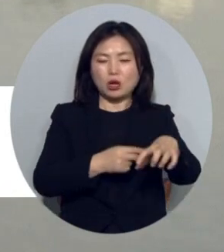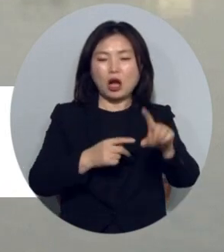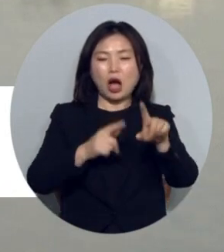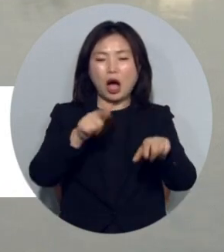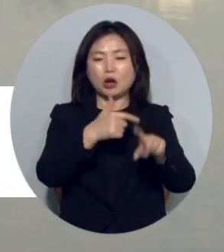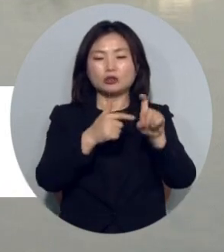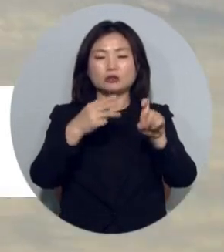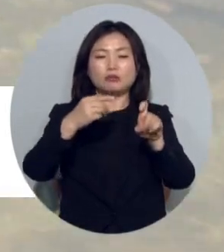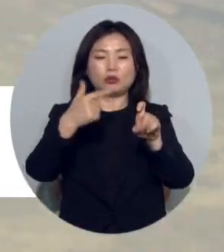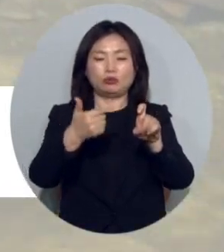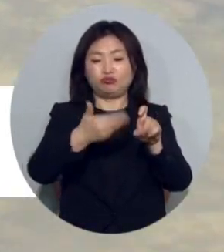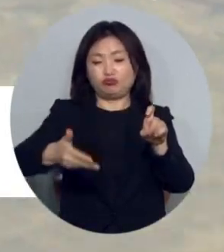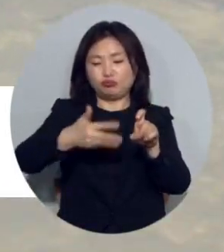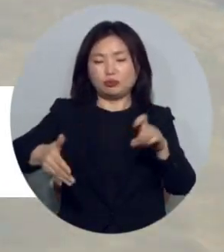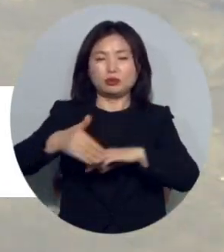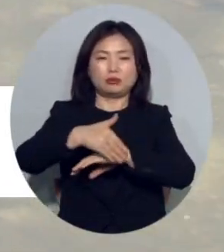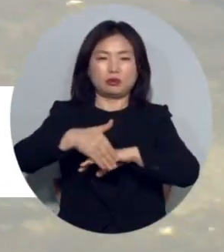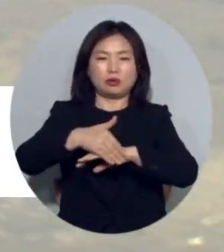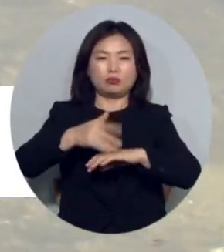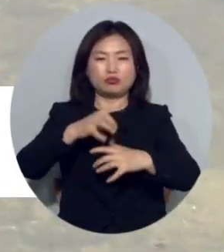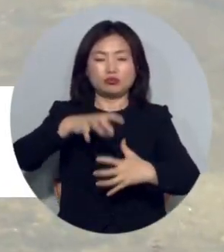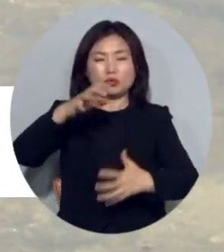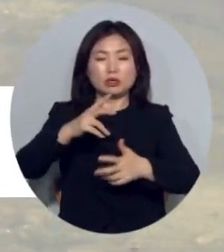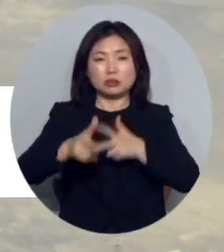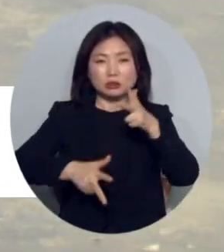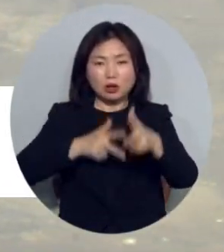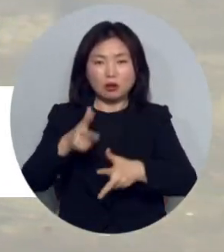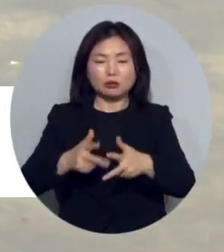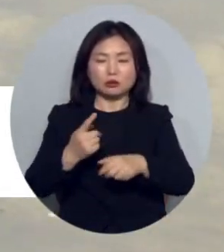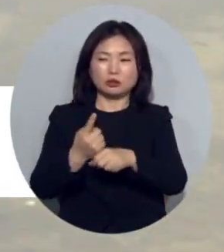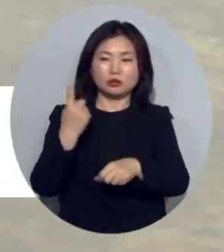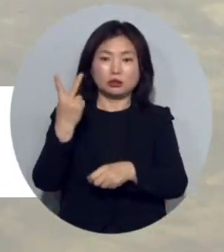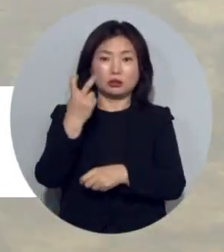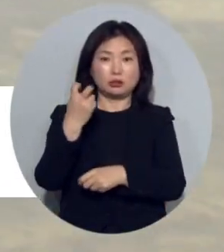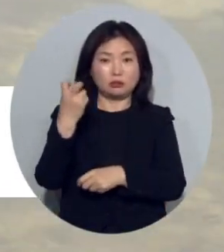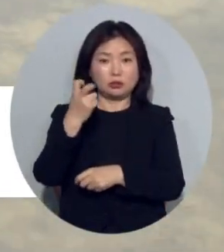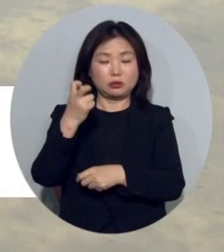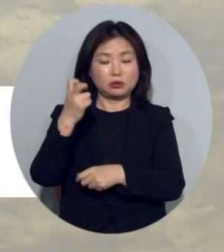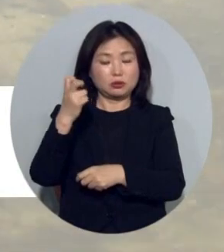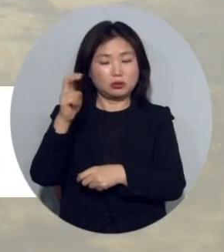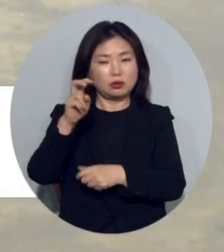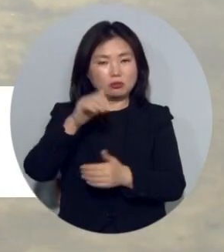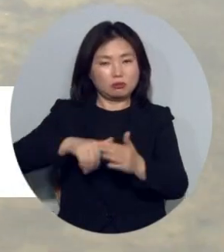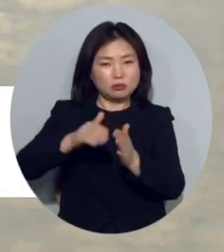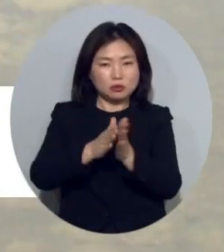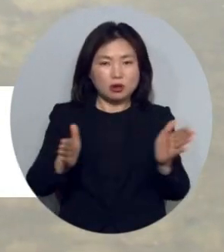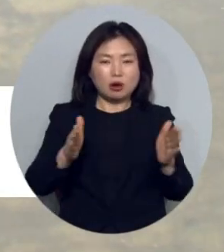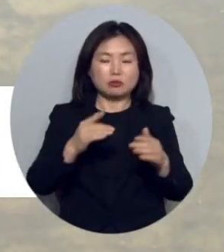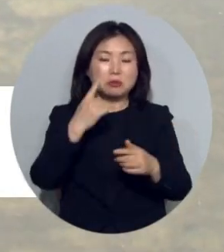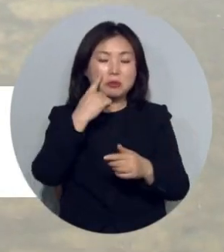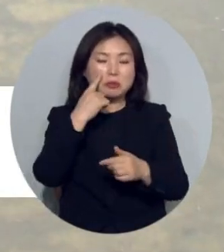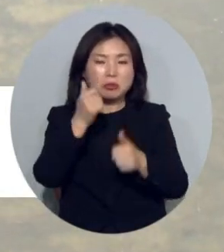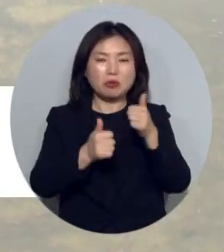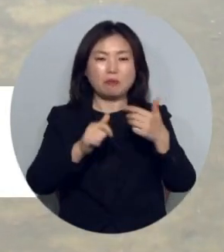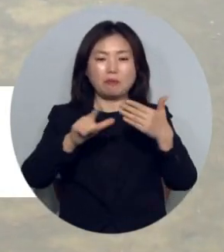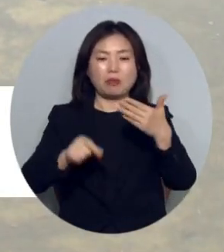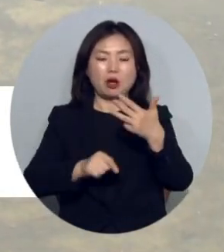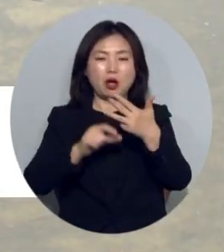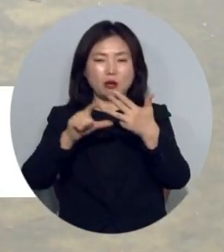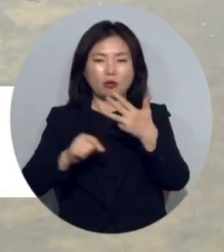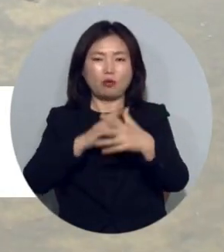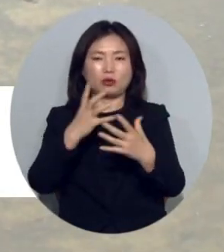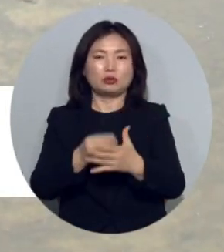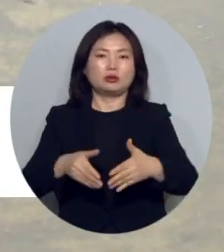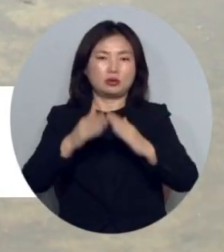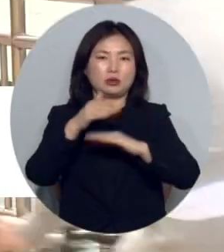씩 흘려 보냅니다 생태 유량 공급사업 은 지난 2020년 착공 의 종합 시운전을 거쳐 오는 8월 준공할